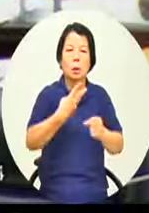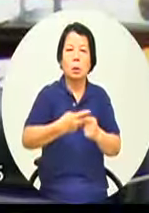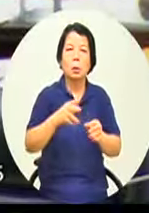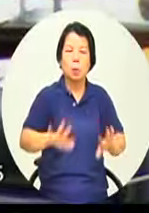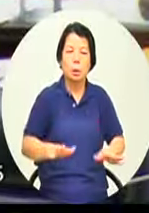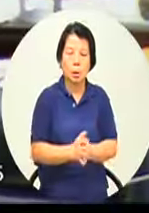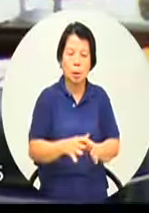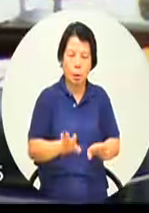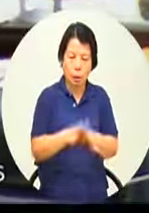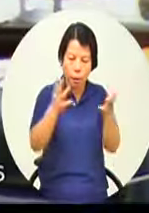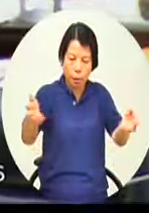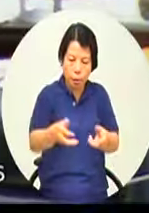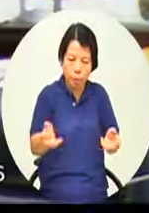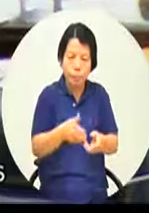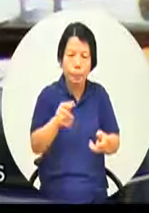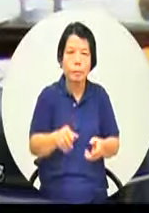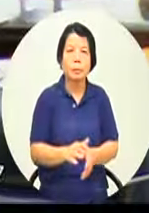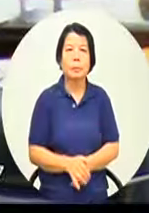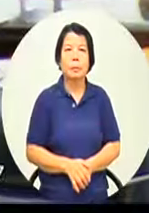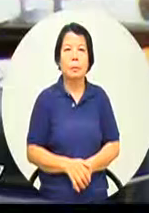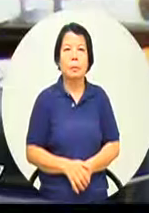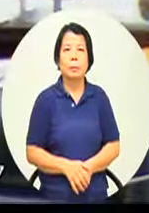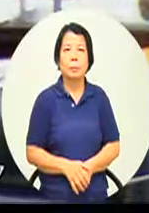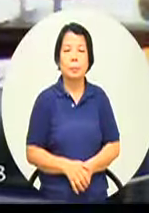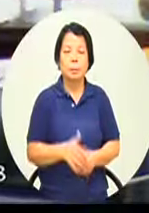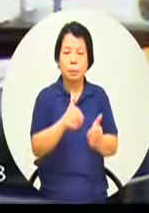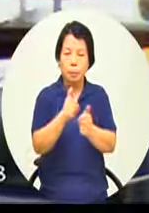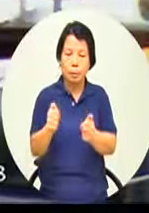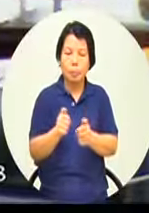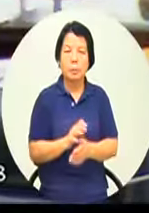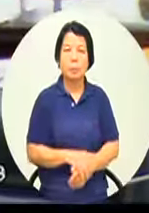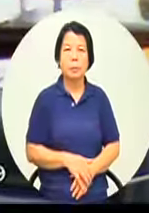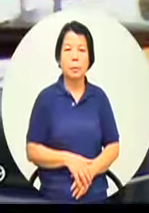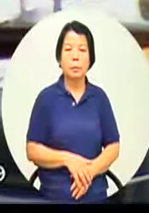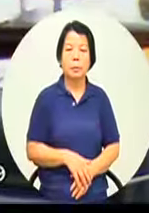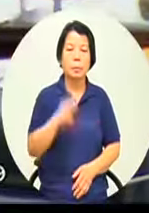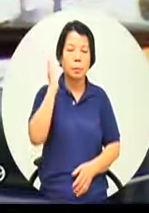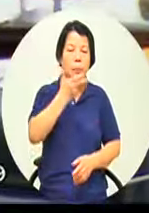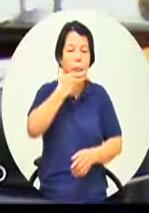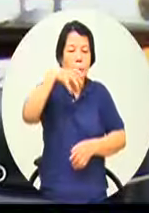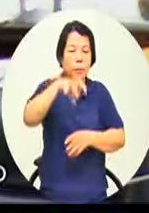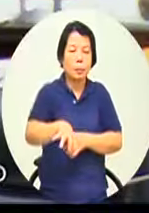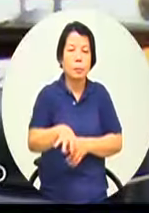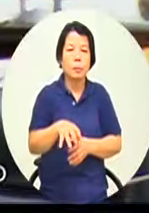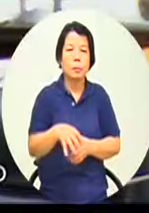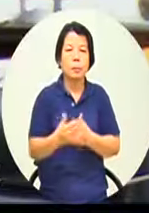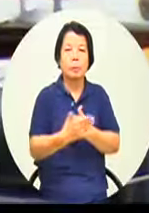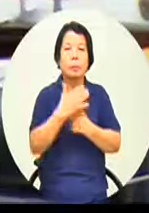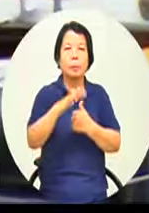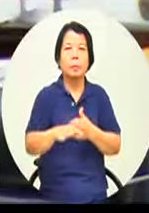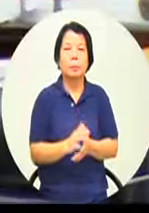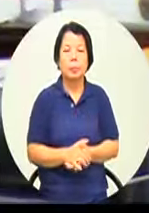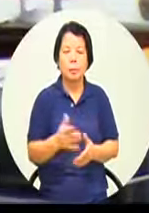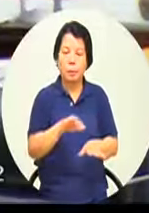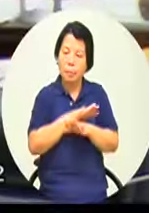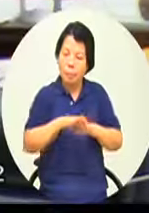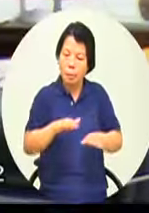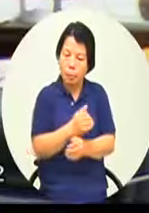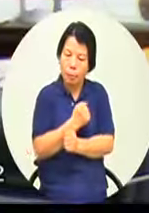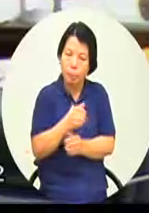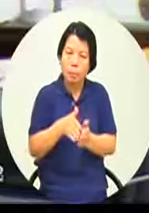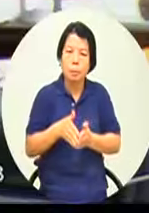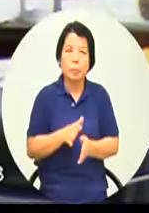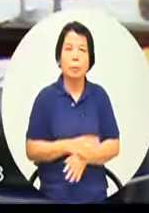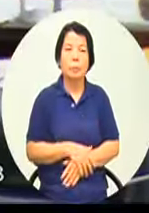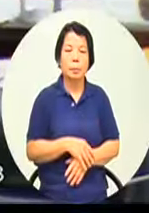于开工了，开始动工，开始做了。那谢谢我们水利局团队哦，那也要注意安全。再来，